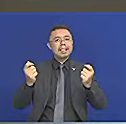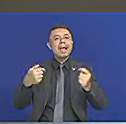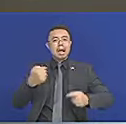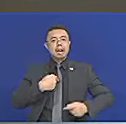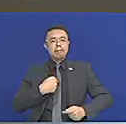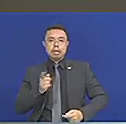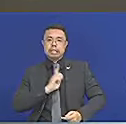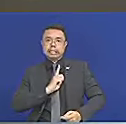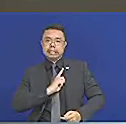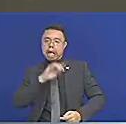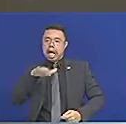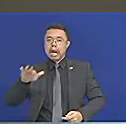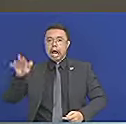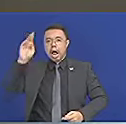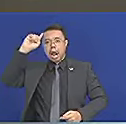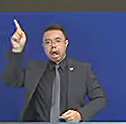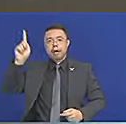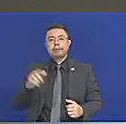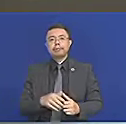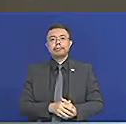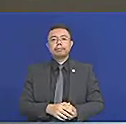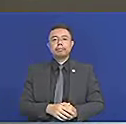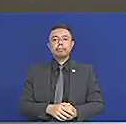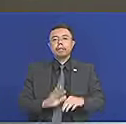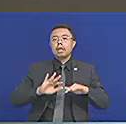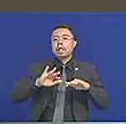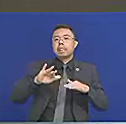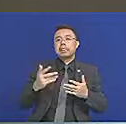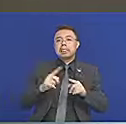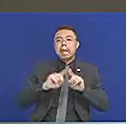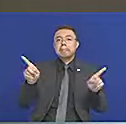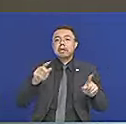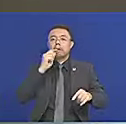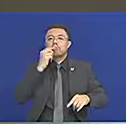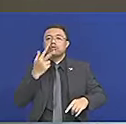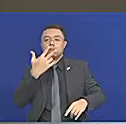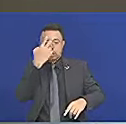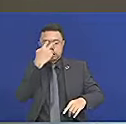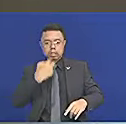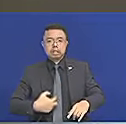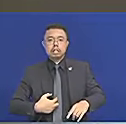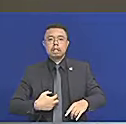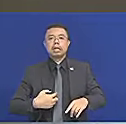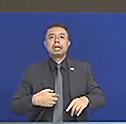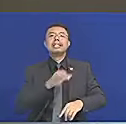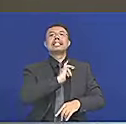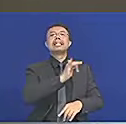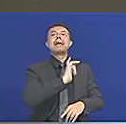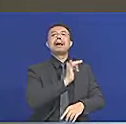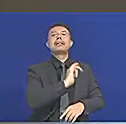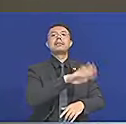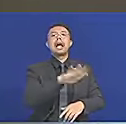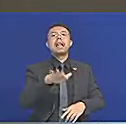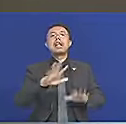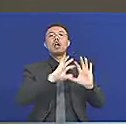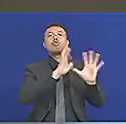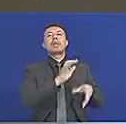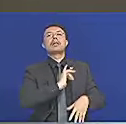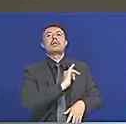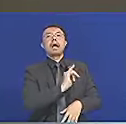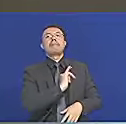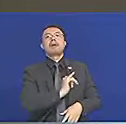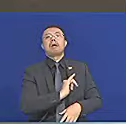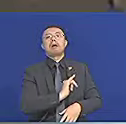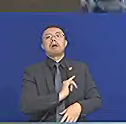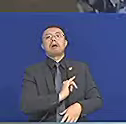mengaku dirinya anak Allah. Tapi berkeadaan tidak berbeda dengan anak dunia.